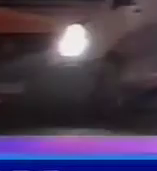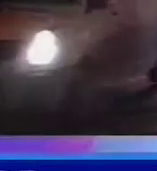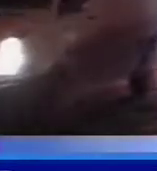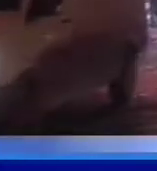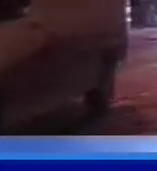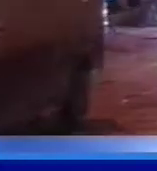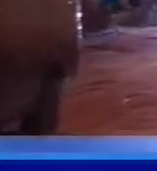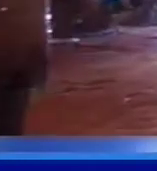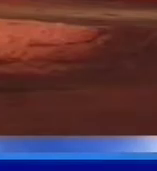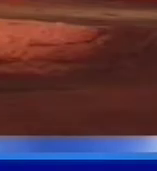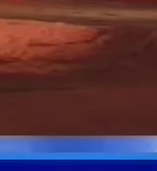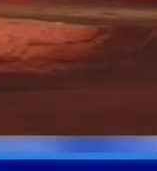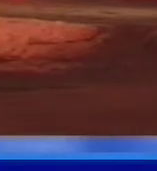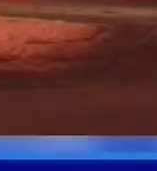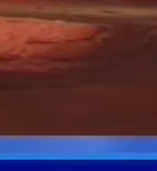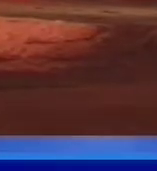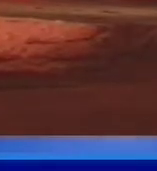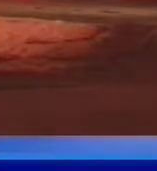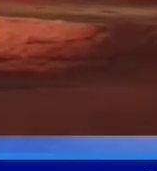МУЗЫКАЛЬНАЯ ЗАСТАВКА